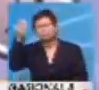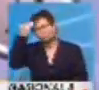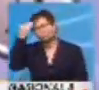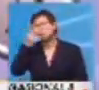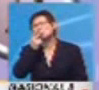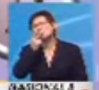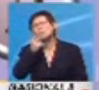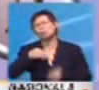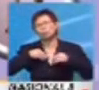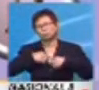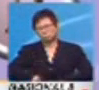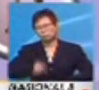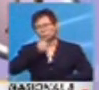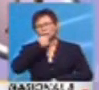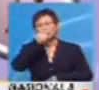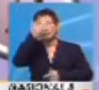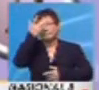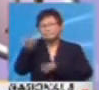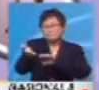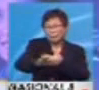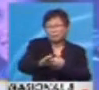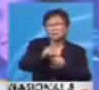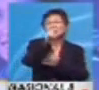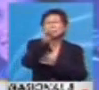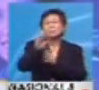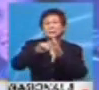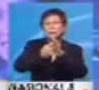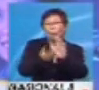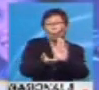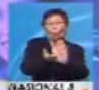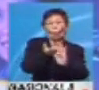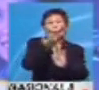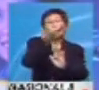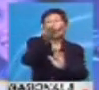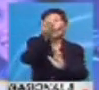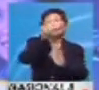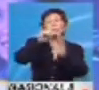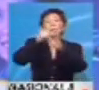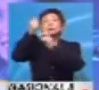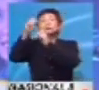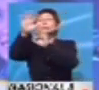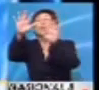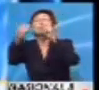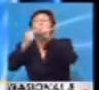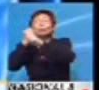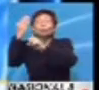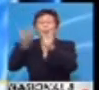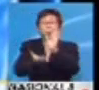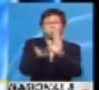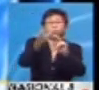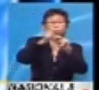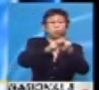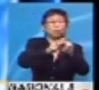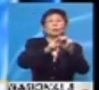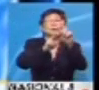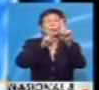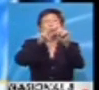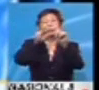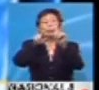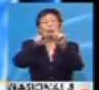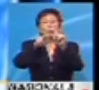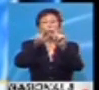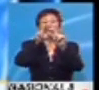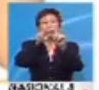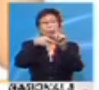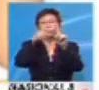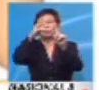kematian disebabkan TB semakin meningkat sejak 10 tahun lalu tahun 2015 merekotkan 1.603